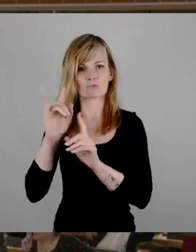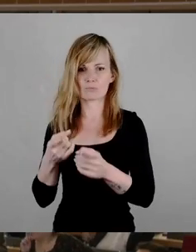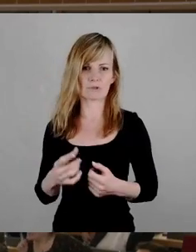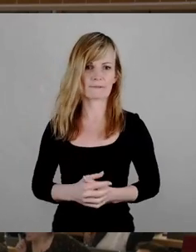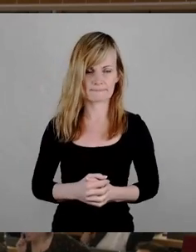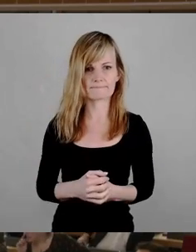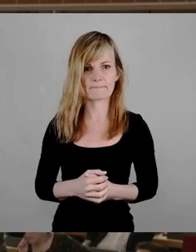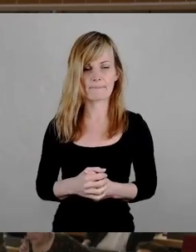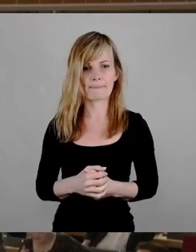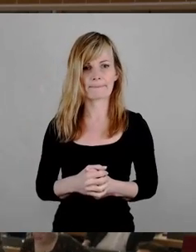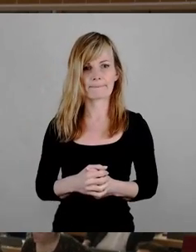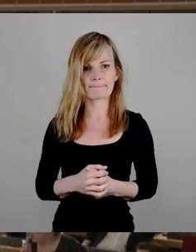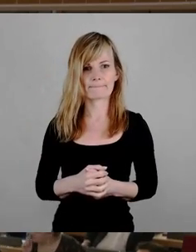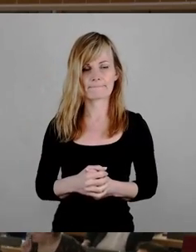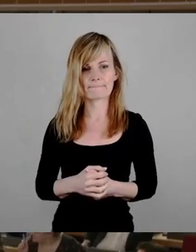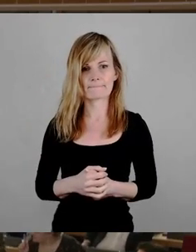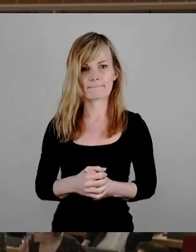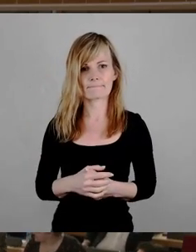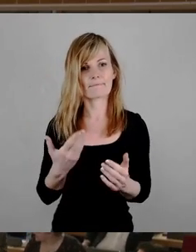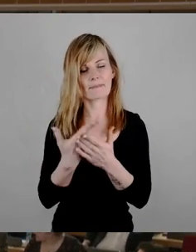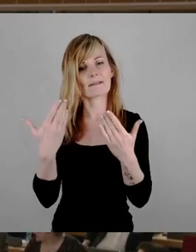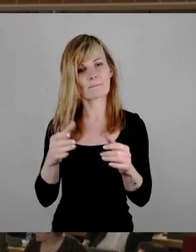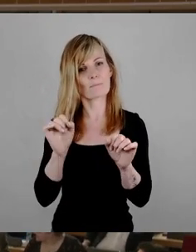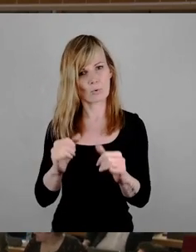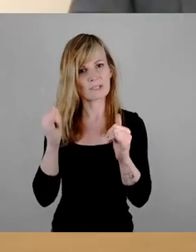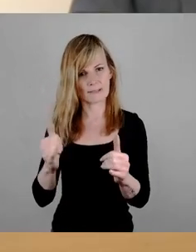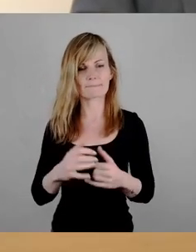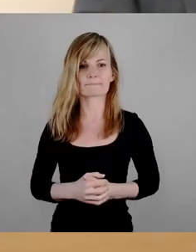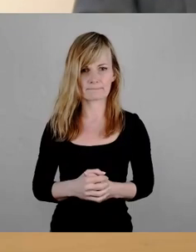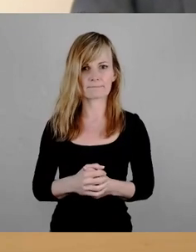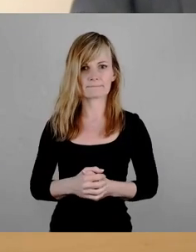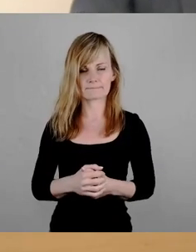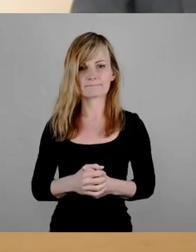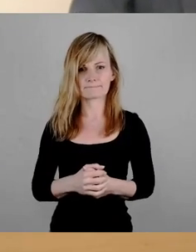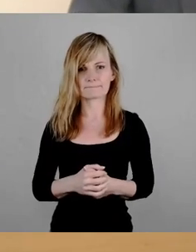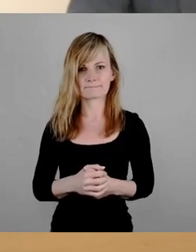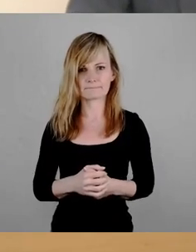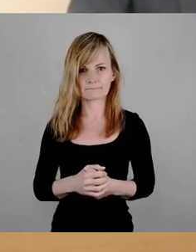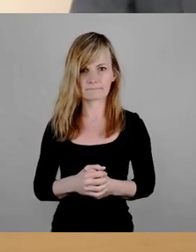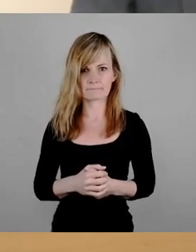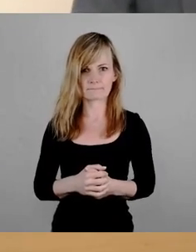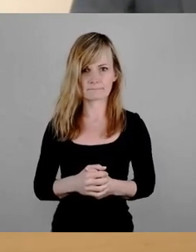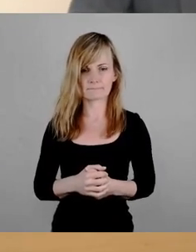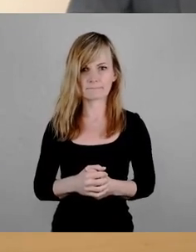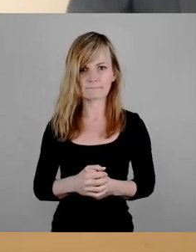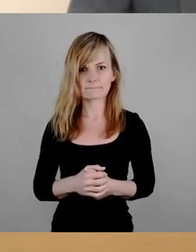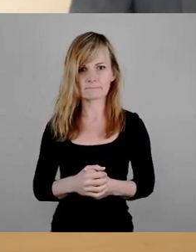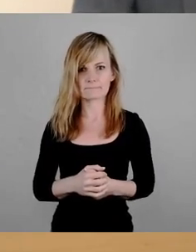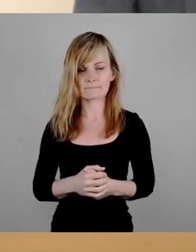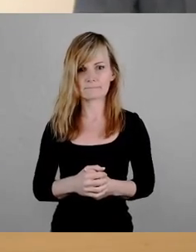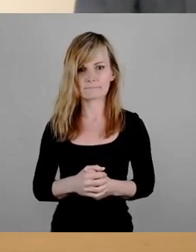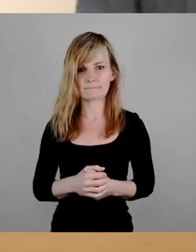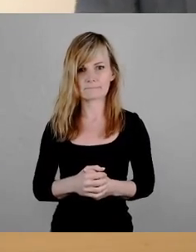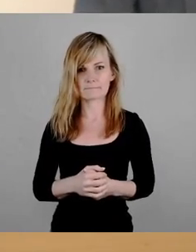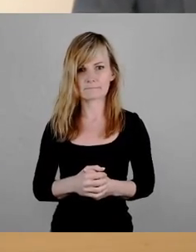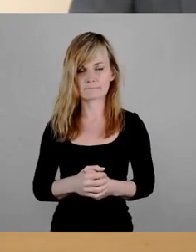Das wäre eine Variante, wie man das dann ja, abstimmungstechnisch machen können, ansonsten wird das